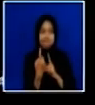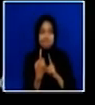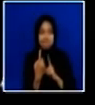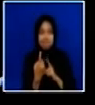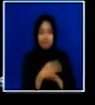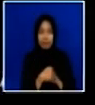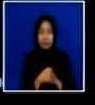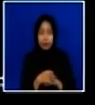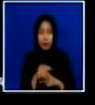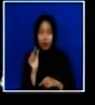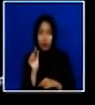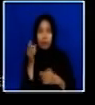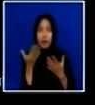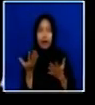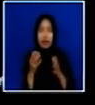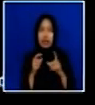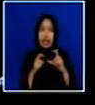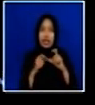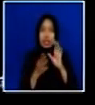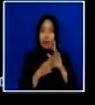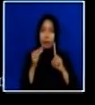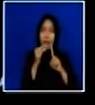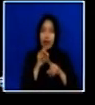utamanya untuk SMP